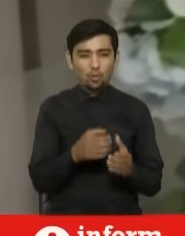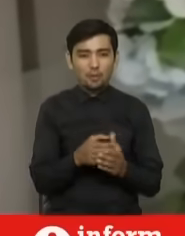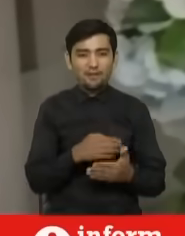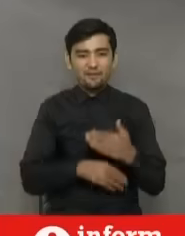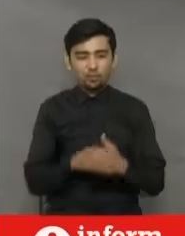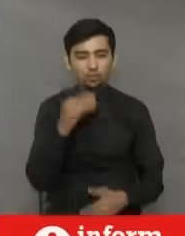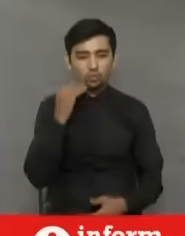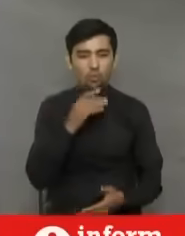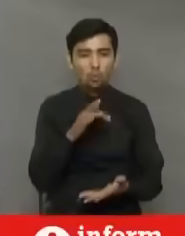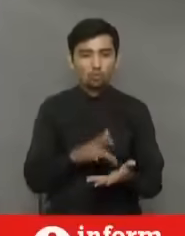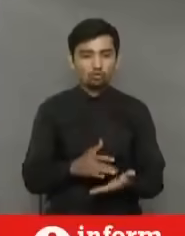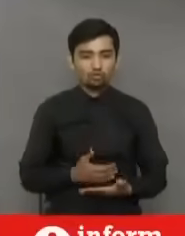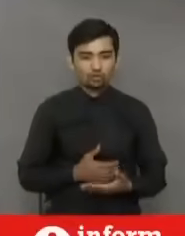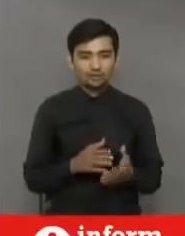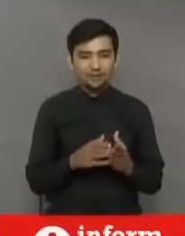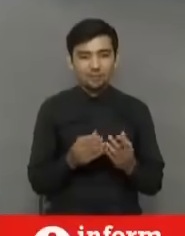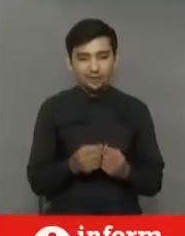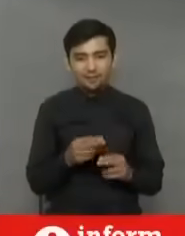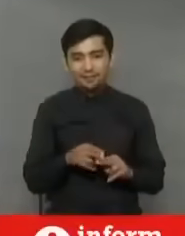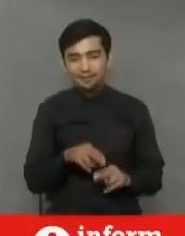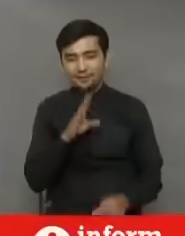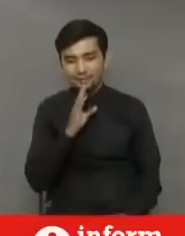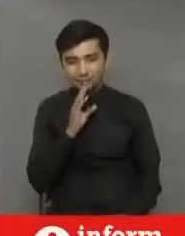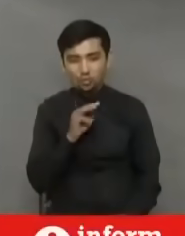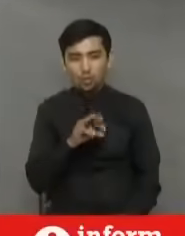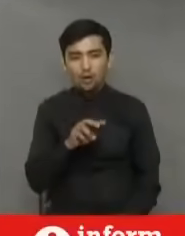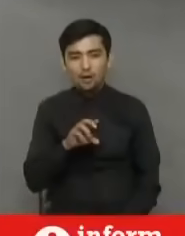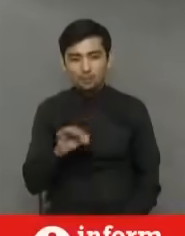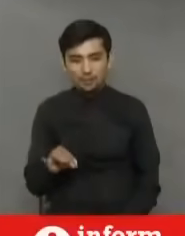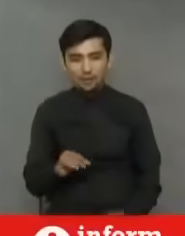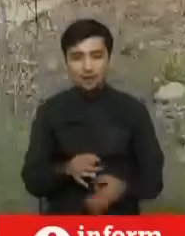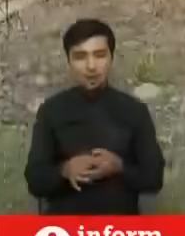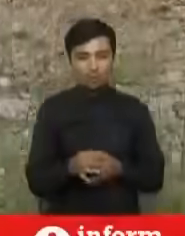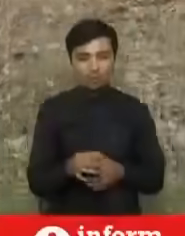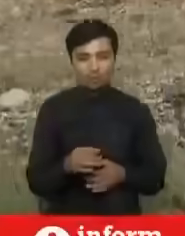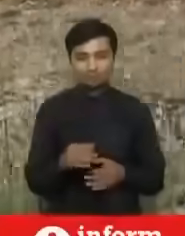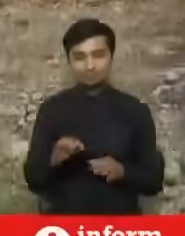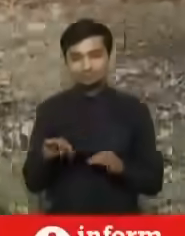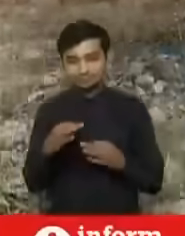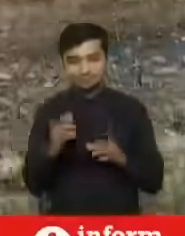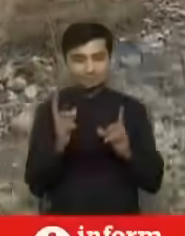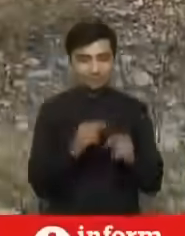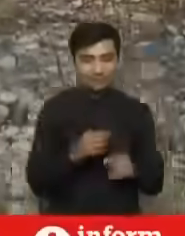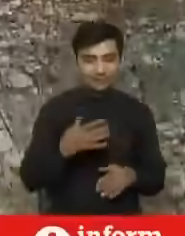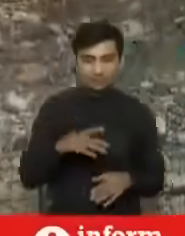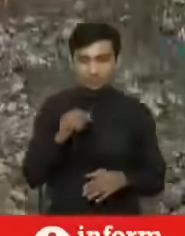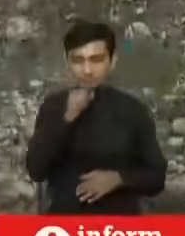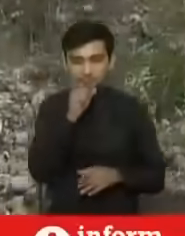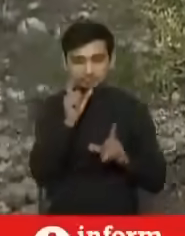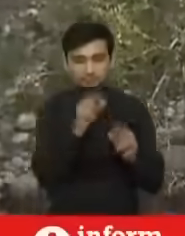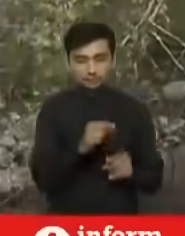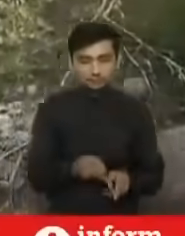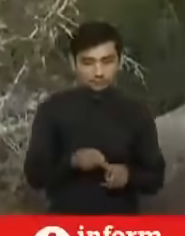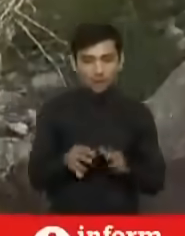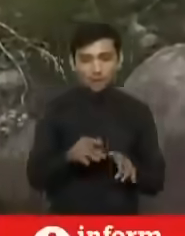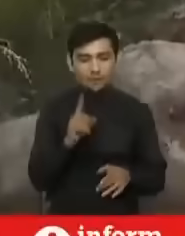қаласында тұратын отбасы қыздары Төлеби ауданына рұқсат сұрамай кеткенін айтады. Бұл жағдайға қатысты әзірге қылмыстық іс